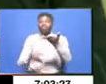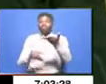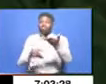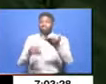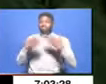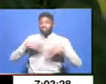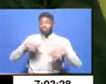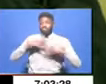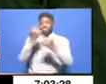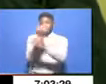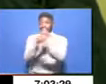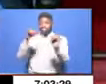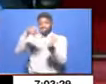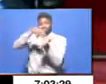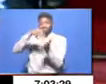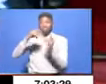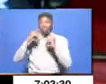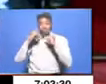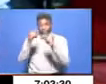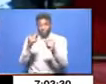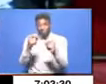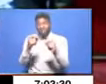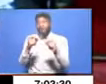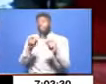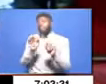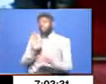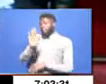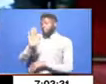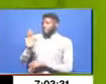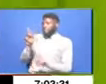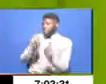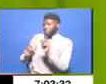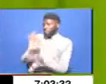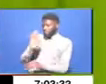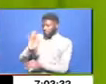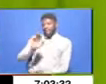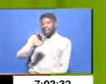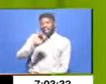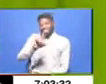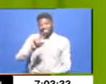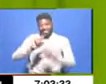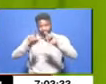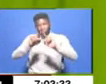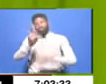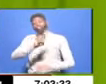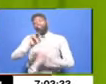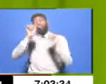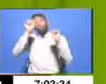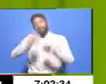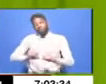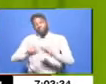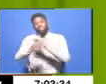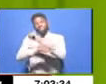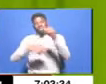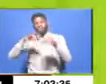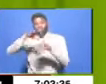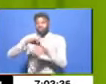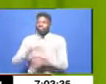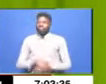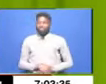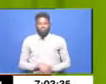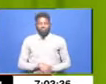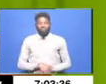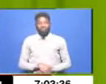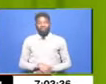za vitambulisho za wafuasi wao zinaweza kutumika kuiba kura. We are independent among chapter 15